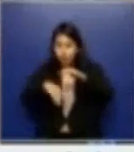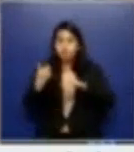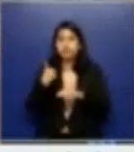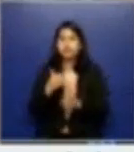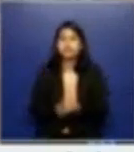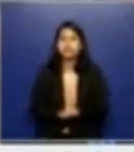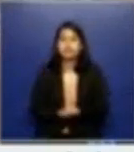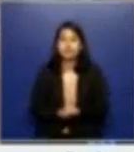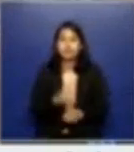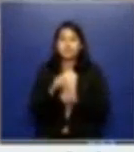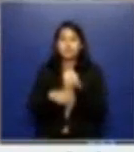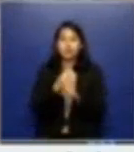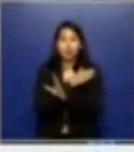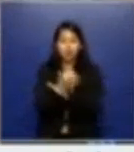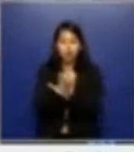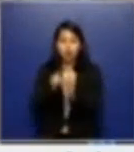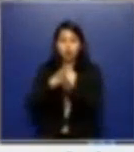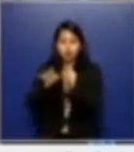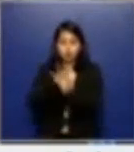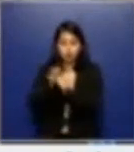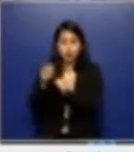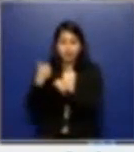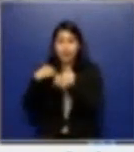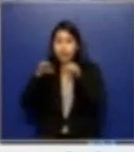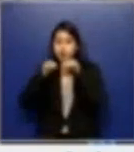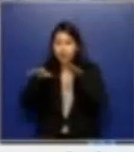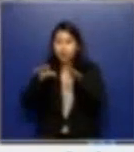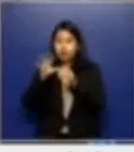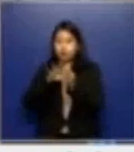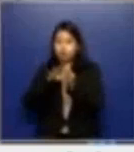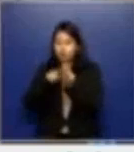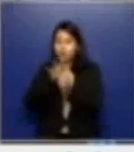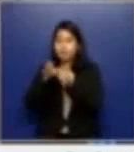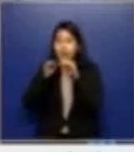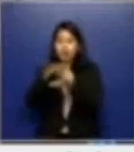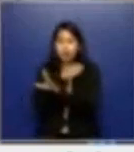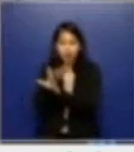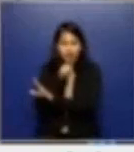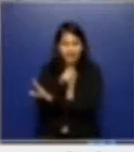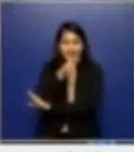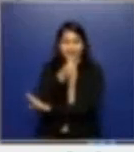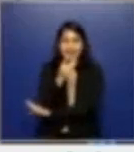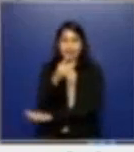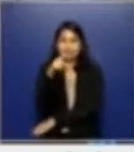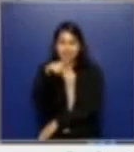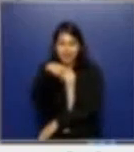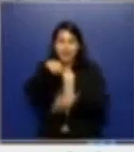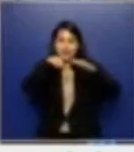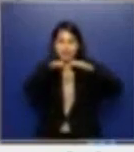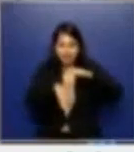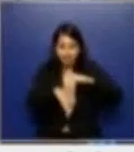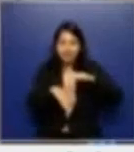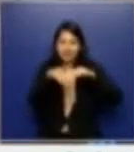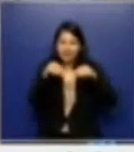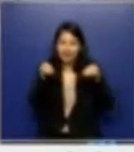นี่ก่อนโควิดนะครับก่อนโควิดจะมานะขอย้ำนะครับ GDP เราลงมาต่ำเตี้ยเรี่ยดินเกือบติด